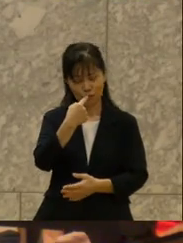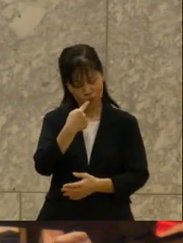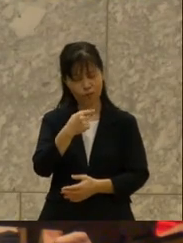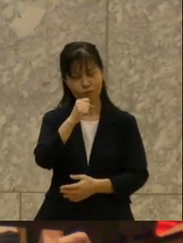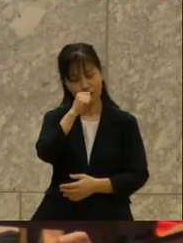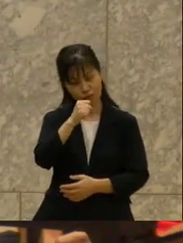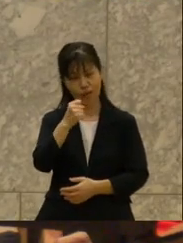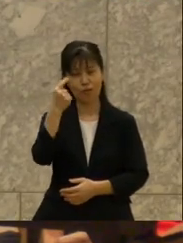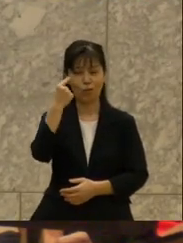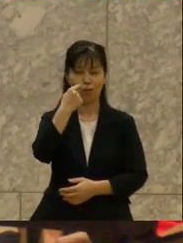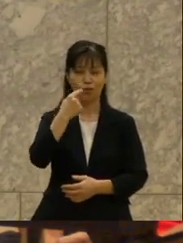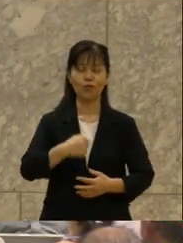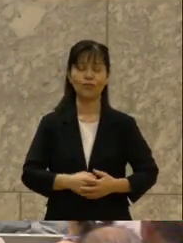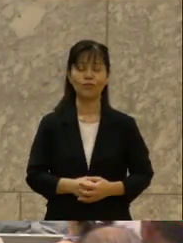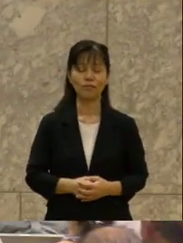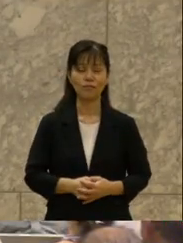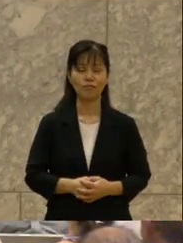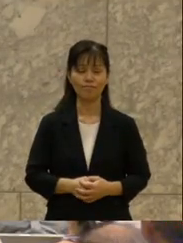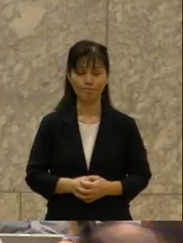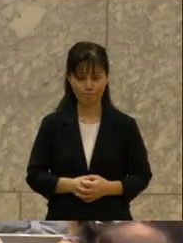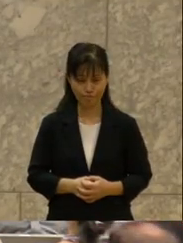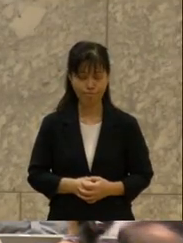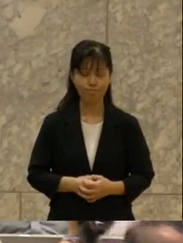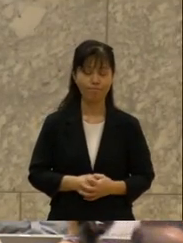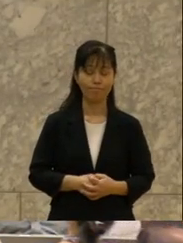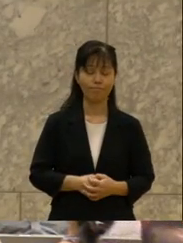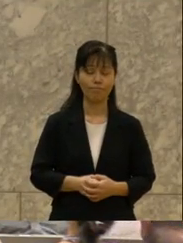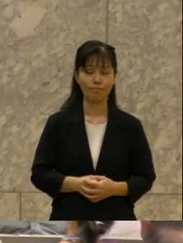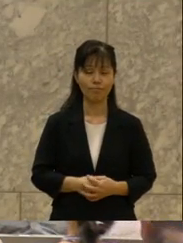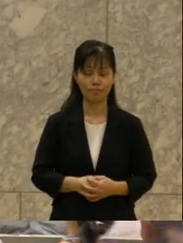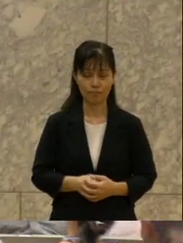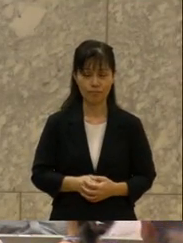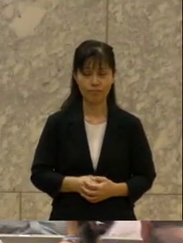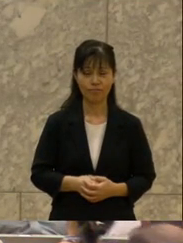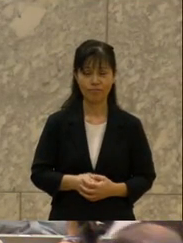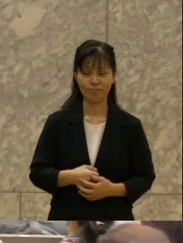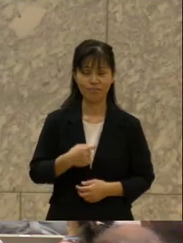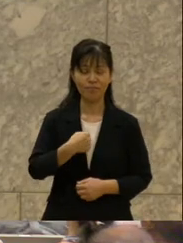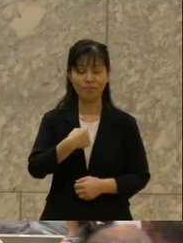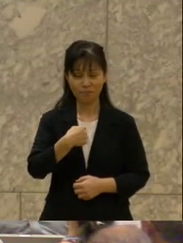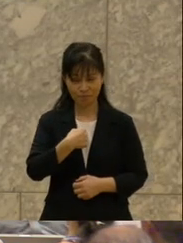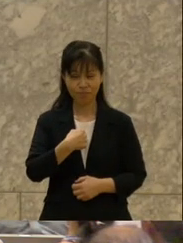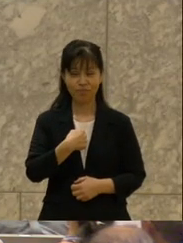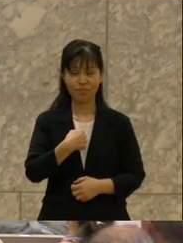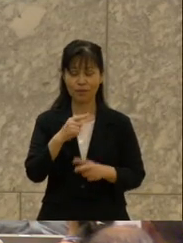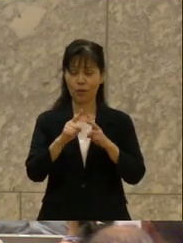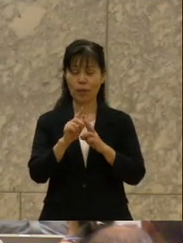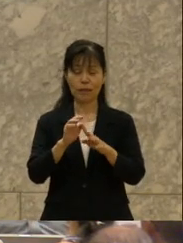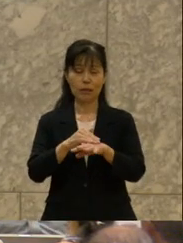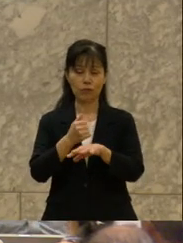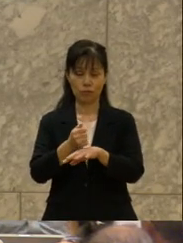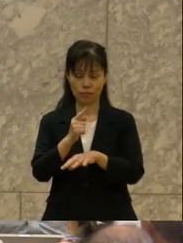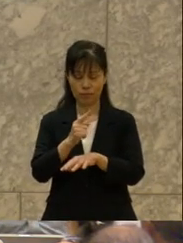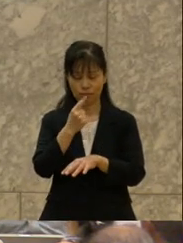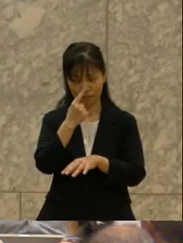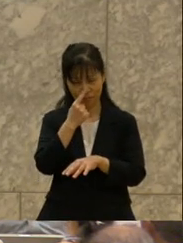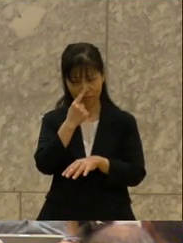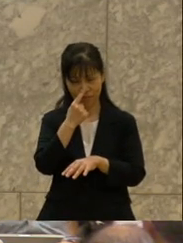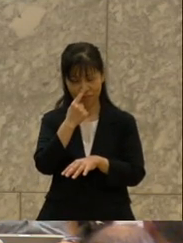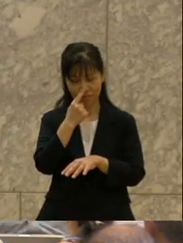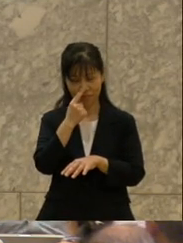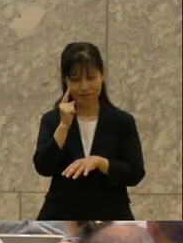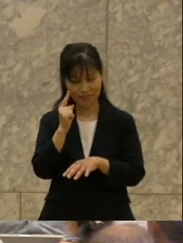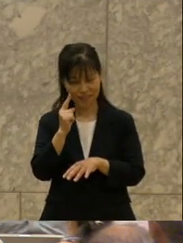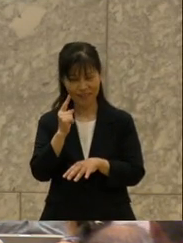恵まれてるなと思いますなるほどありがとうございます私は望みたいものをもうねちょっとアホになれるやつもある意味